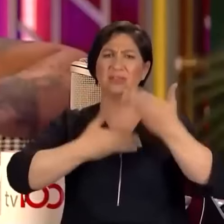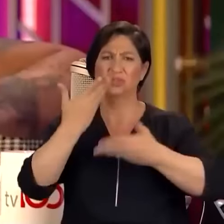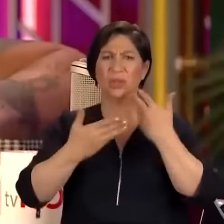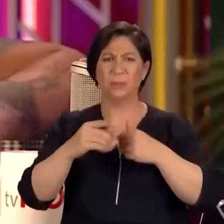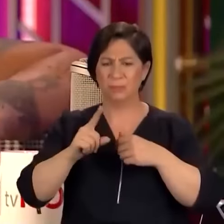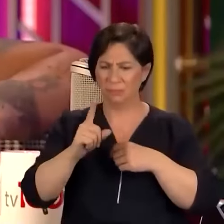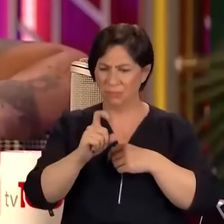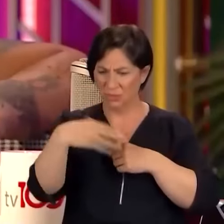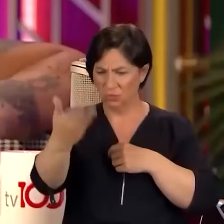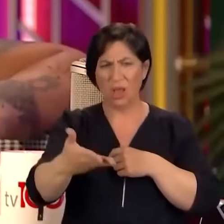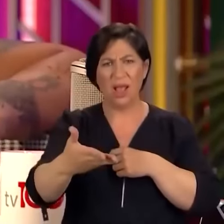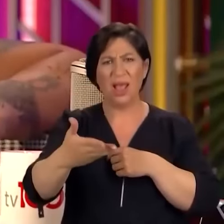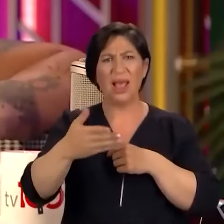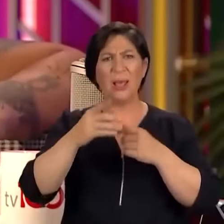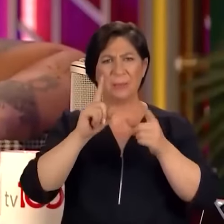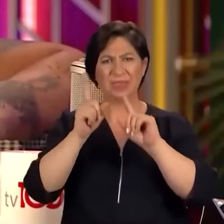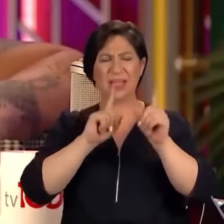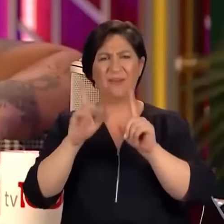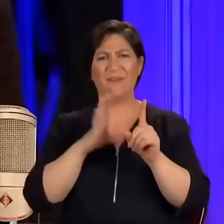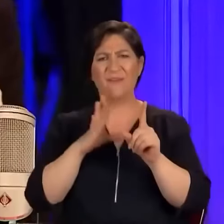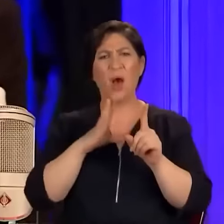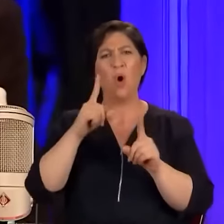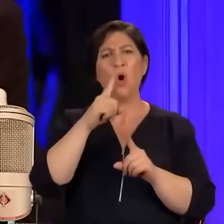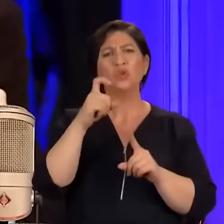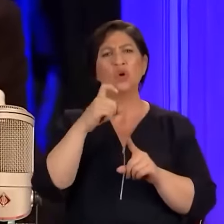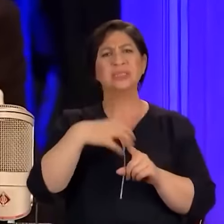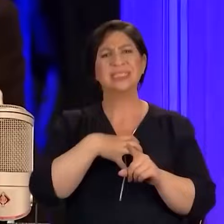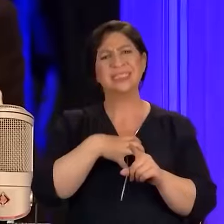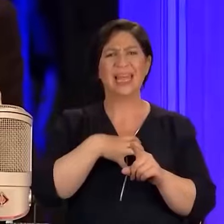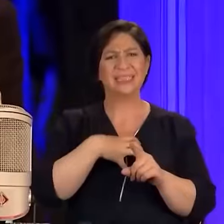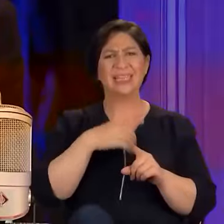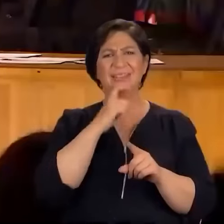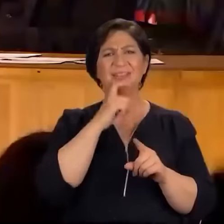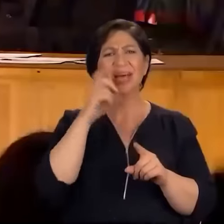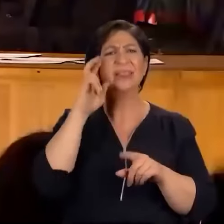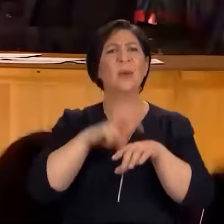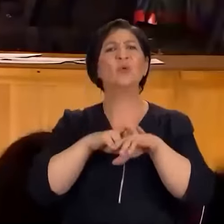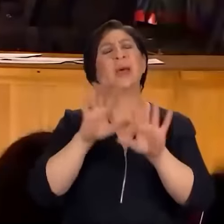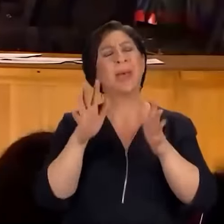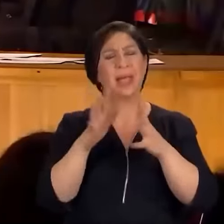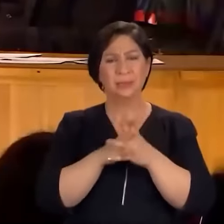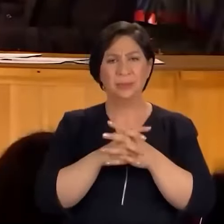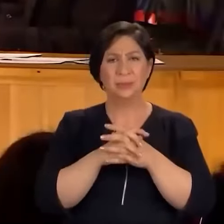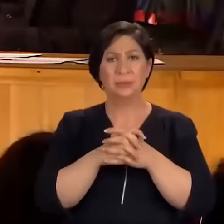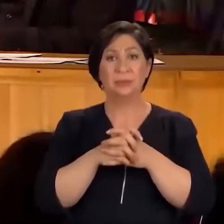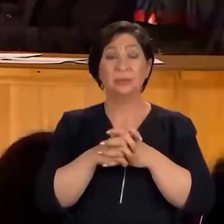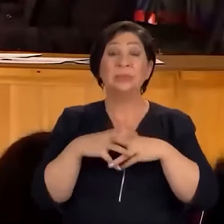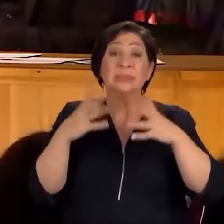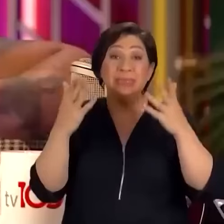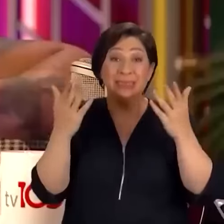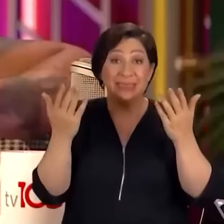Bu önümüzdeki ay yine bir celsemiz var. Sanırım 19 Haziran'dı. Yanlış hatırlamıyorsam eğer. Tabii